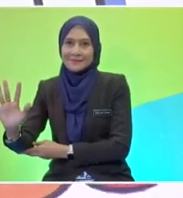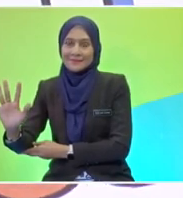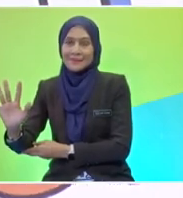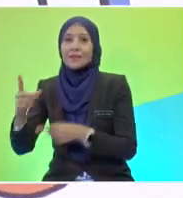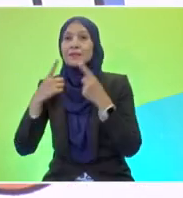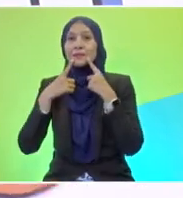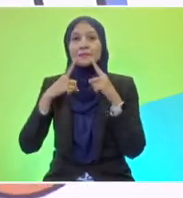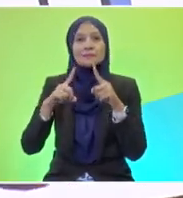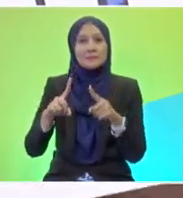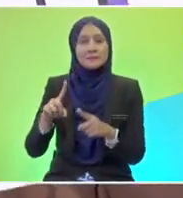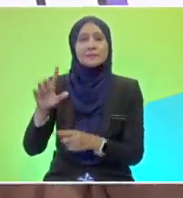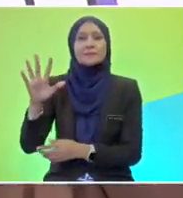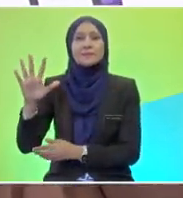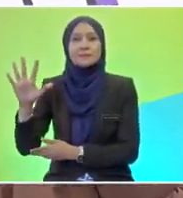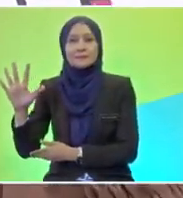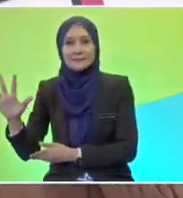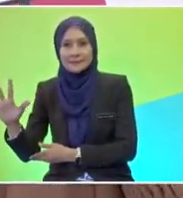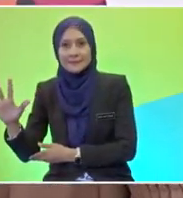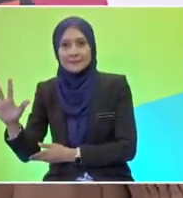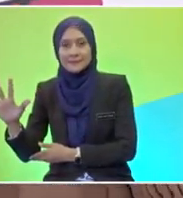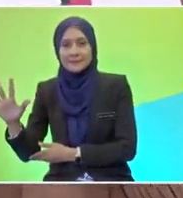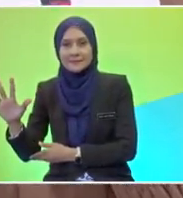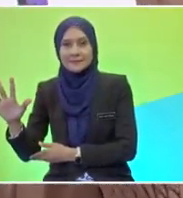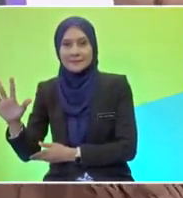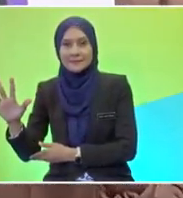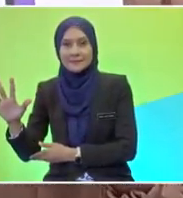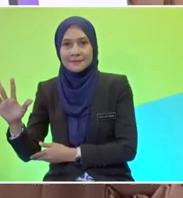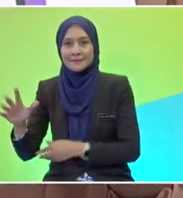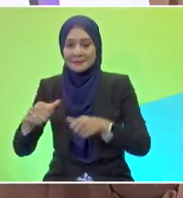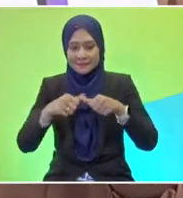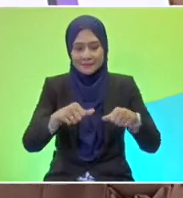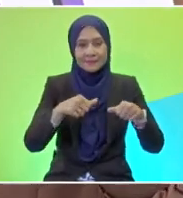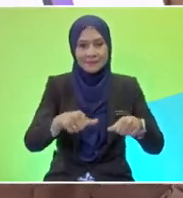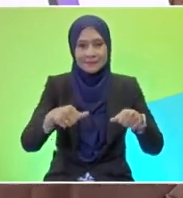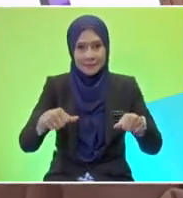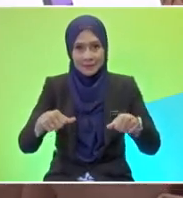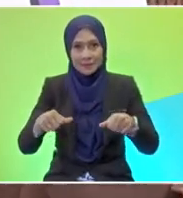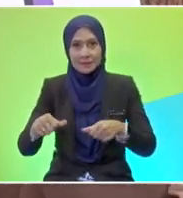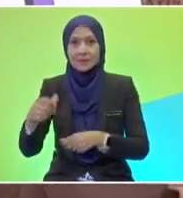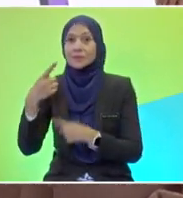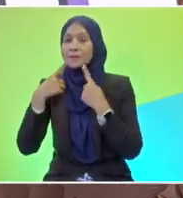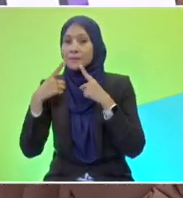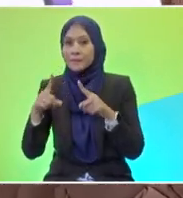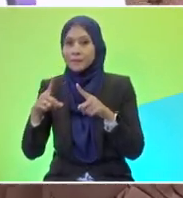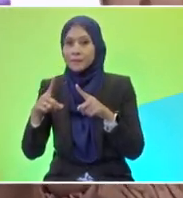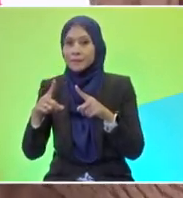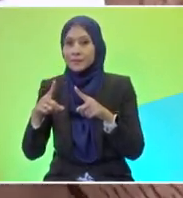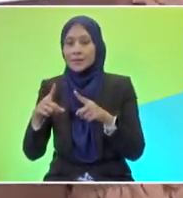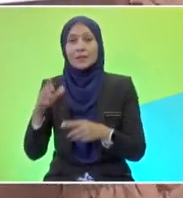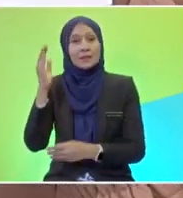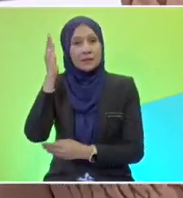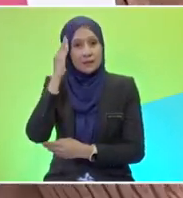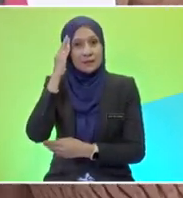5. Jadi kita kepitkan pada jawapan. Kita lekatkan pada jawapan. Jadi berapa jawapan dia mula-mula dekat rumah? Jawapan dia